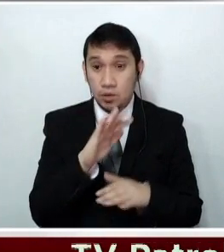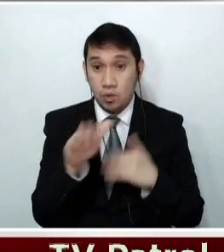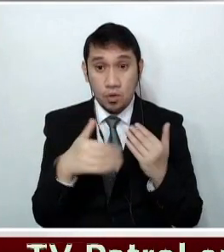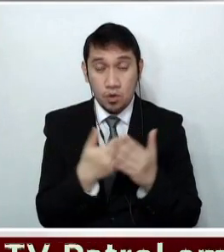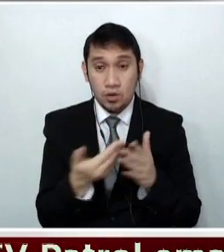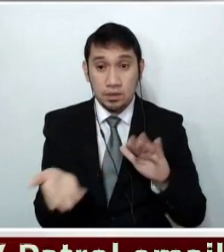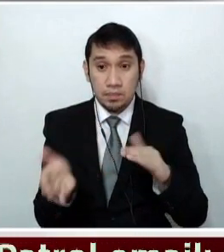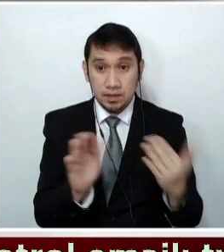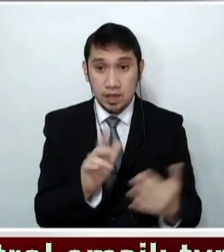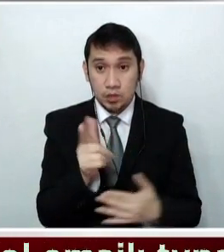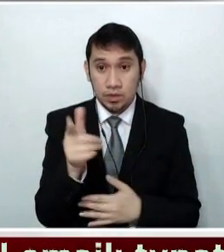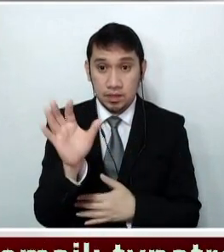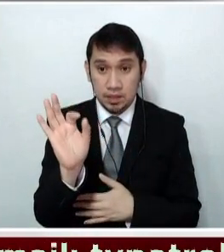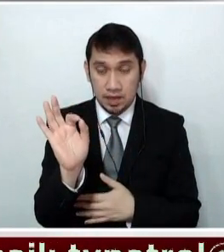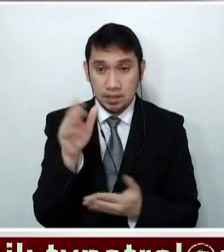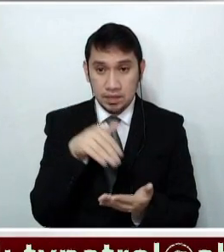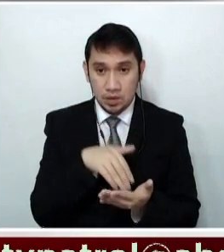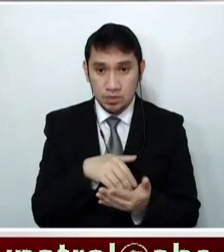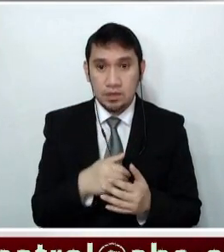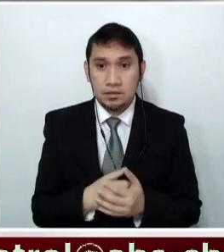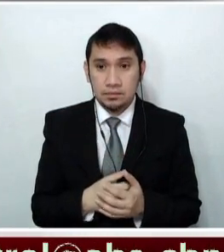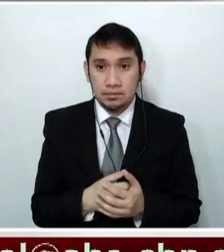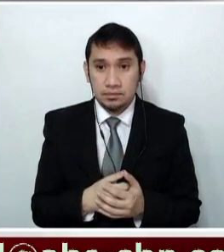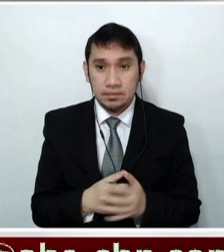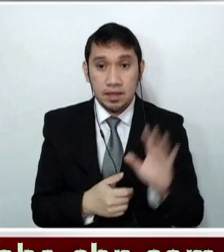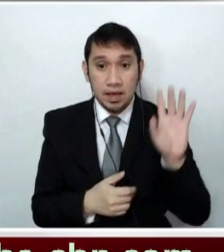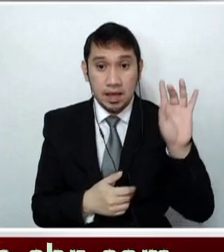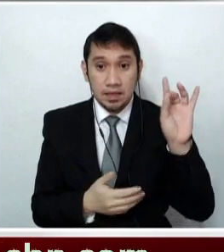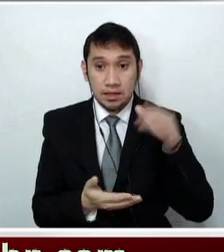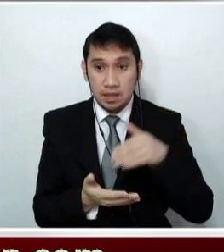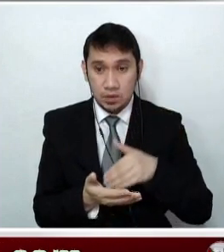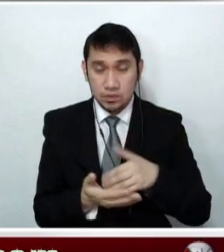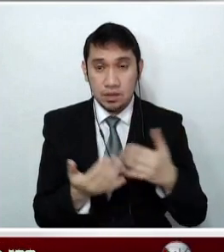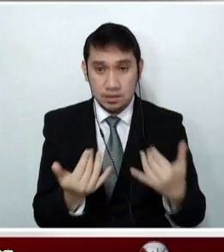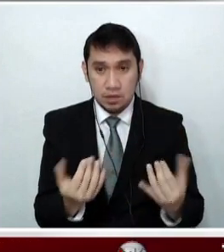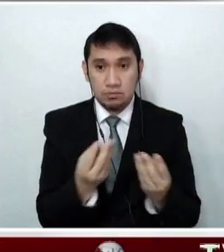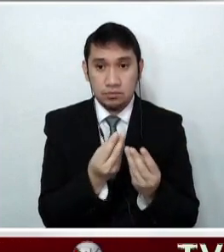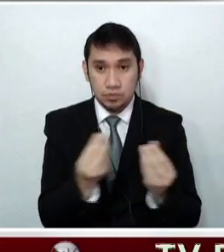kabuang bilang, habang nasa halos 8,000 ang nakarecover